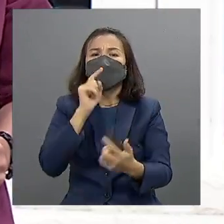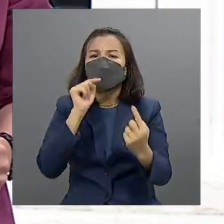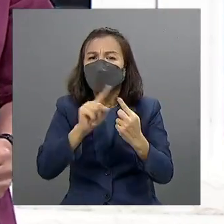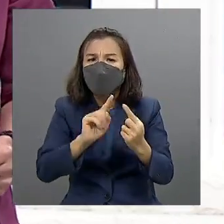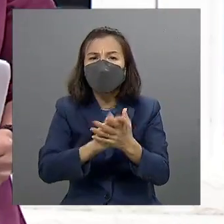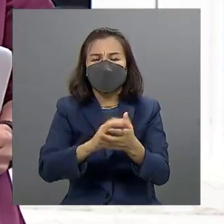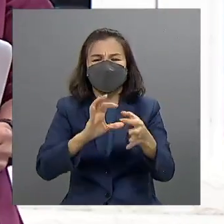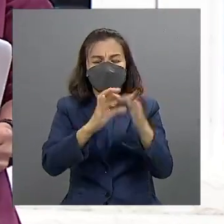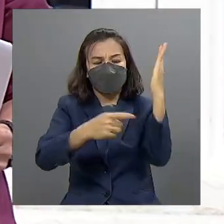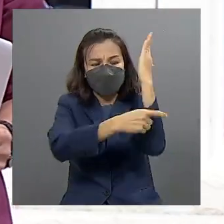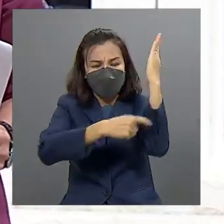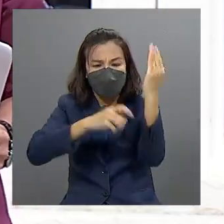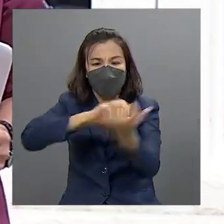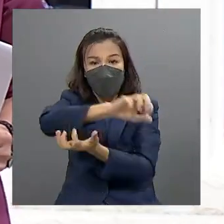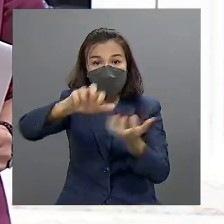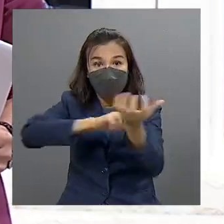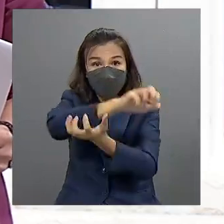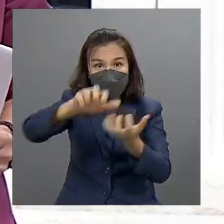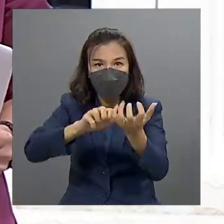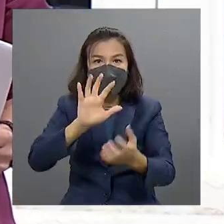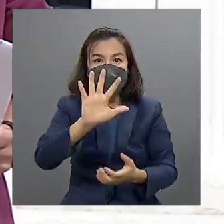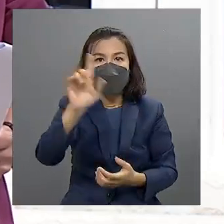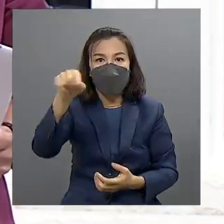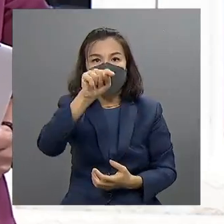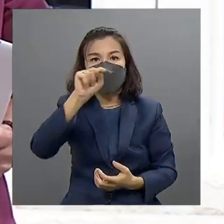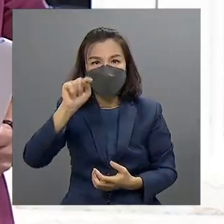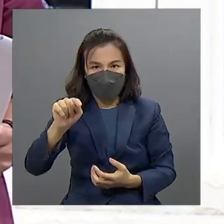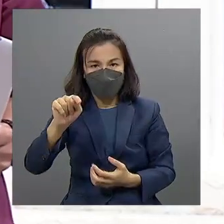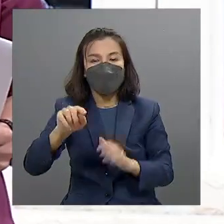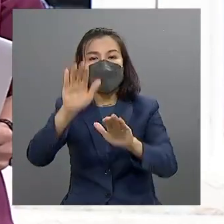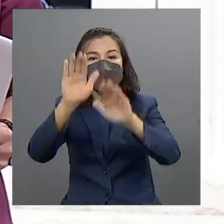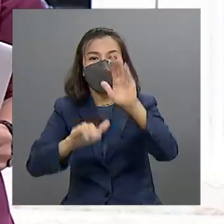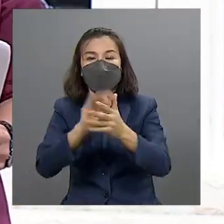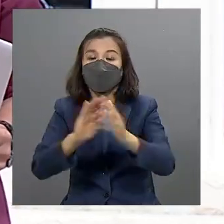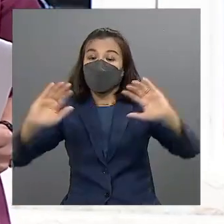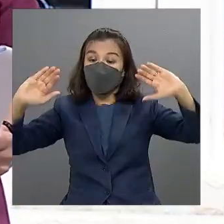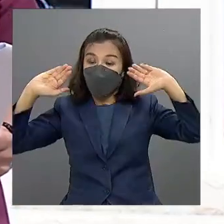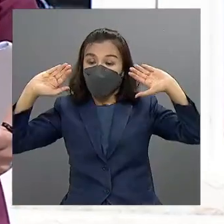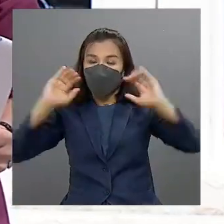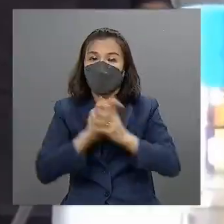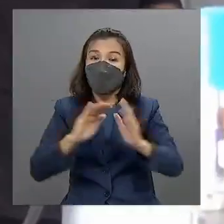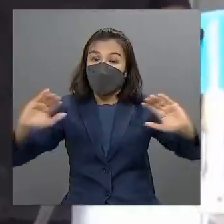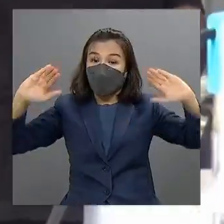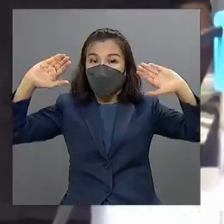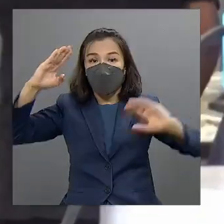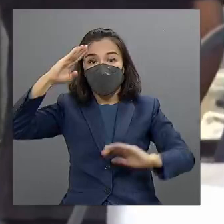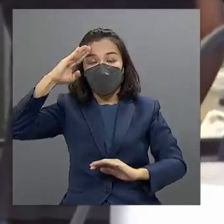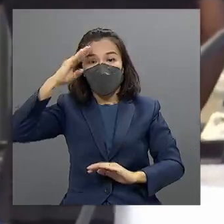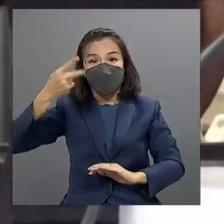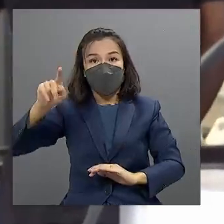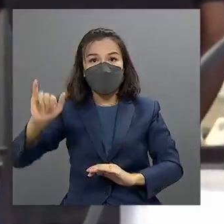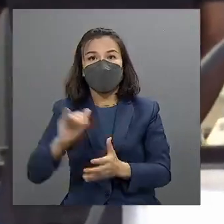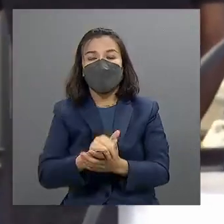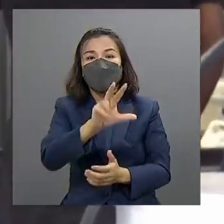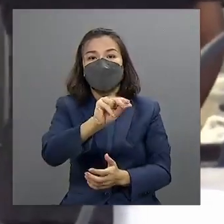อัี้คข้อเสนอของเกษตรกรตามที่ทางรัฐบาลผลเอกระยุตจรณโอชาดกำหนดเปาหมาย35% ของผผลิยางในประเทศ